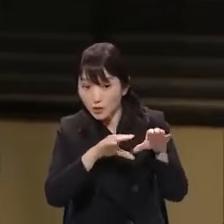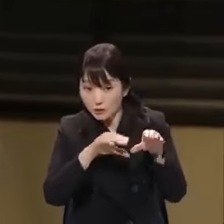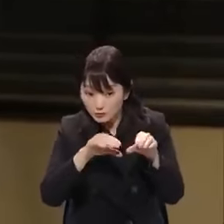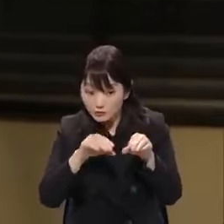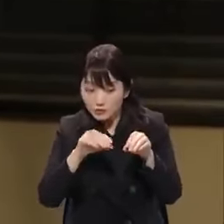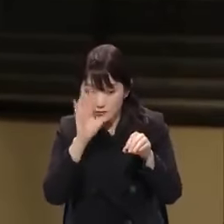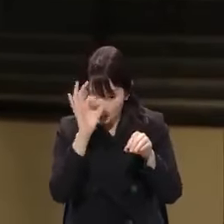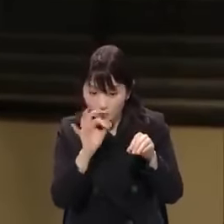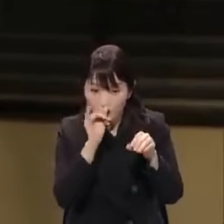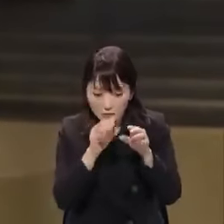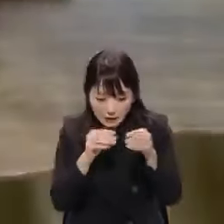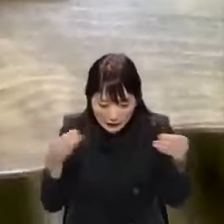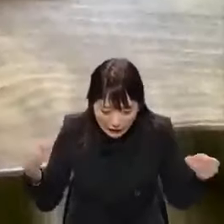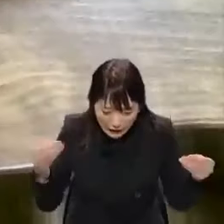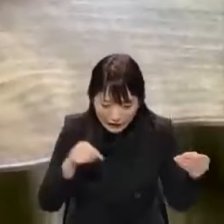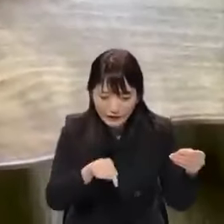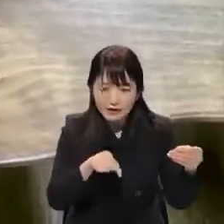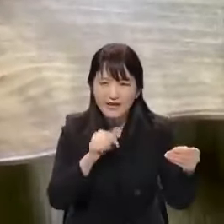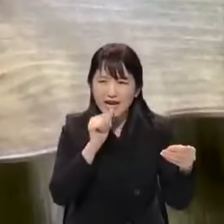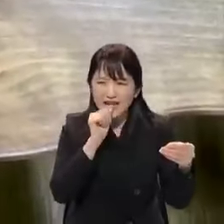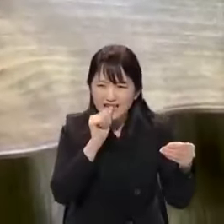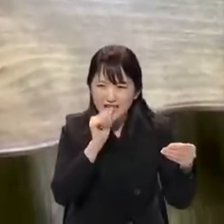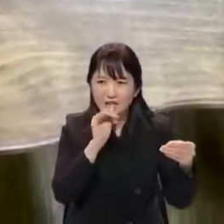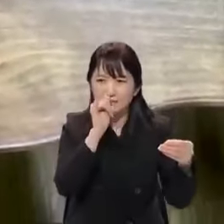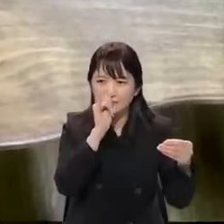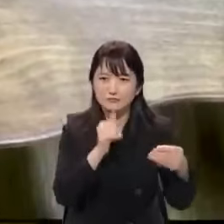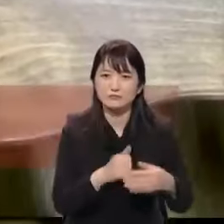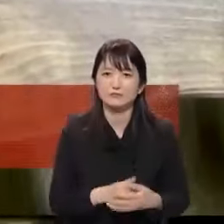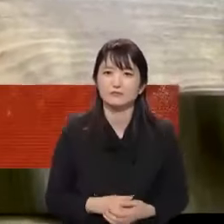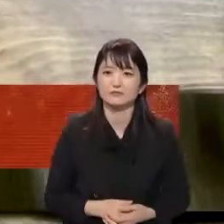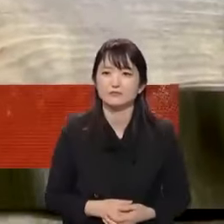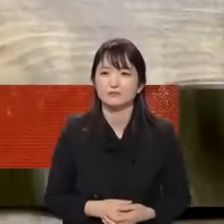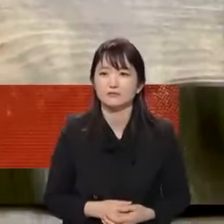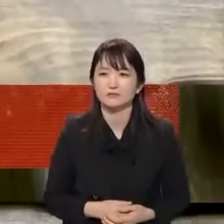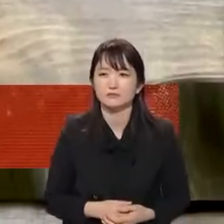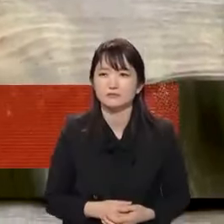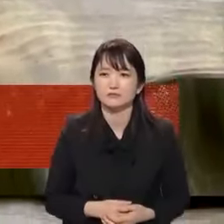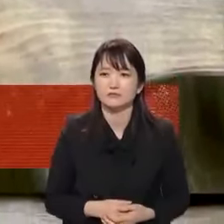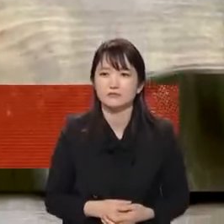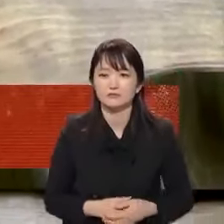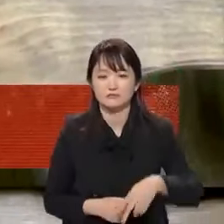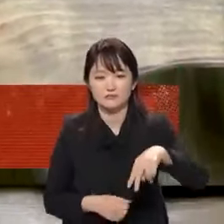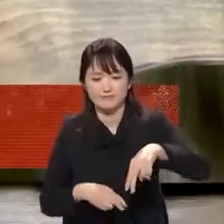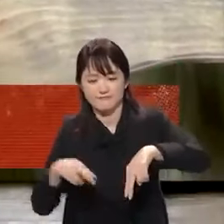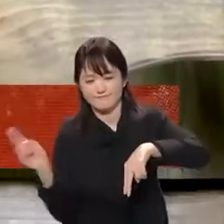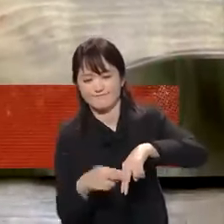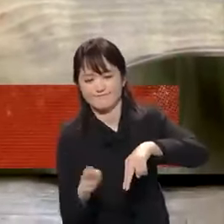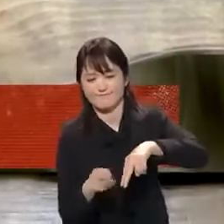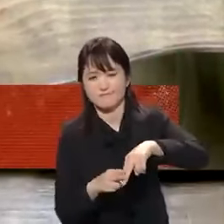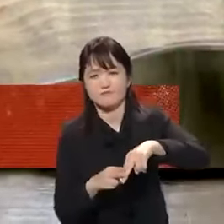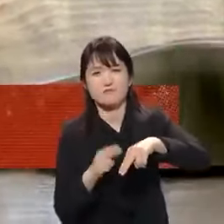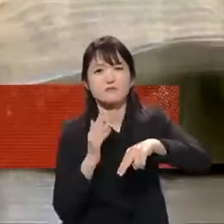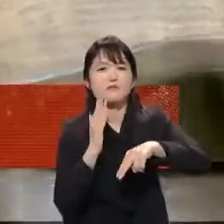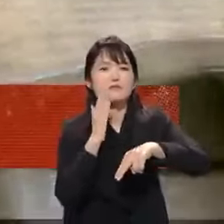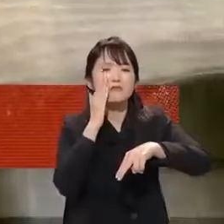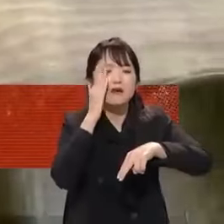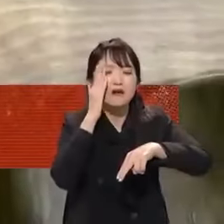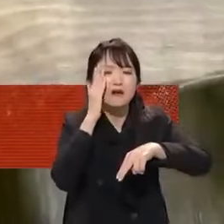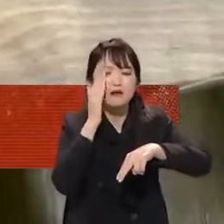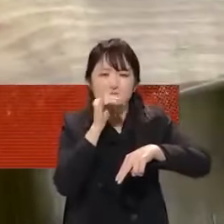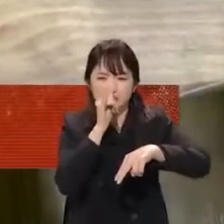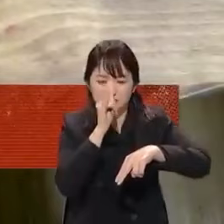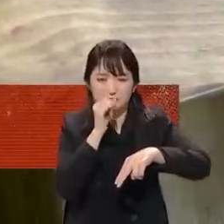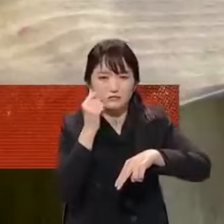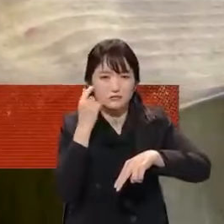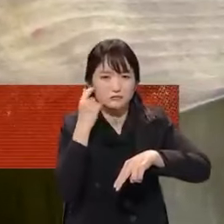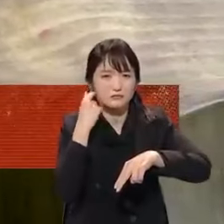솜방망이로 보이지만 그 안에는 쇠가 있었던 거예요. 저겁니다. 예, 저걸로 때리니까 당연히 멍이 들겠죠. 크게 다칠 수가 있는